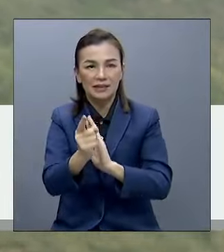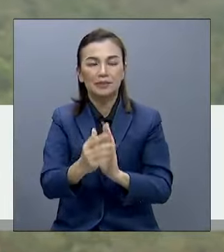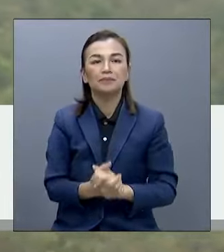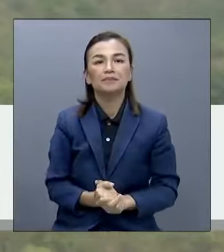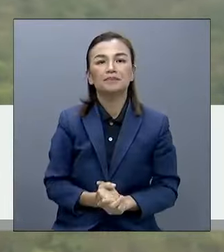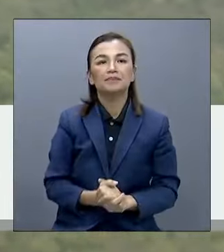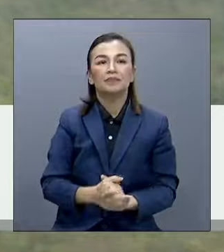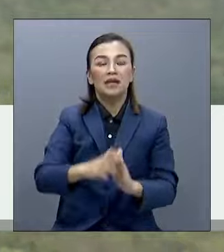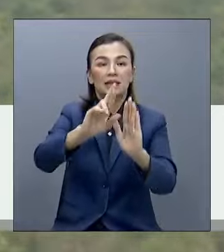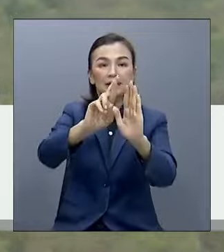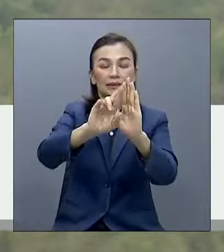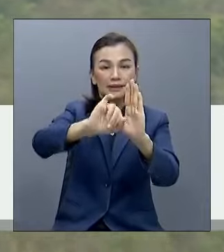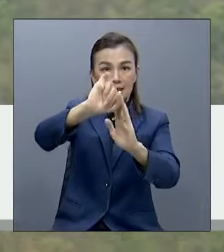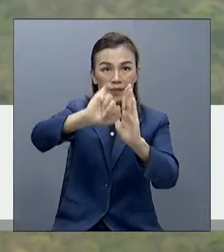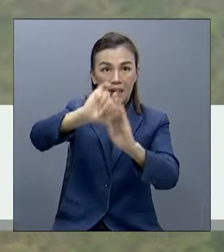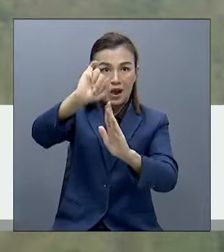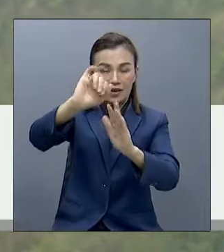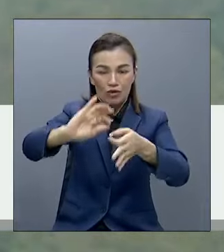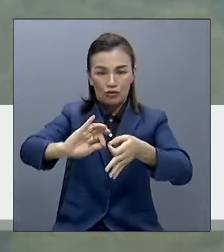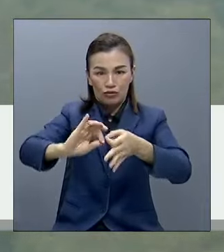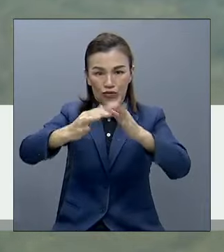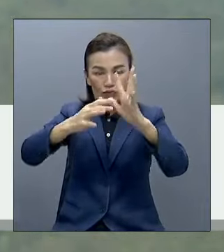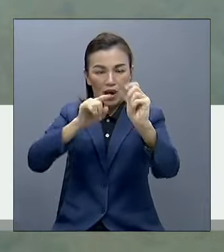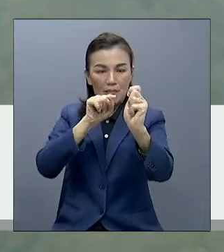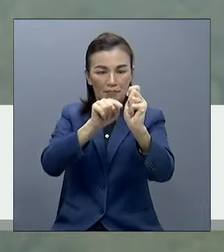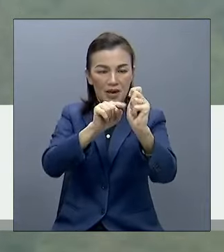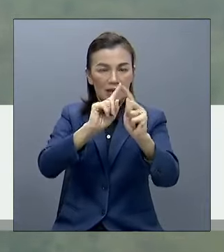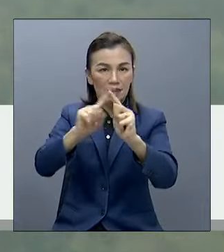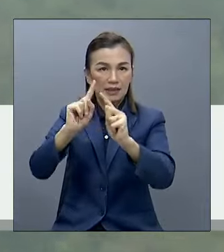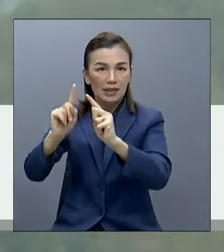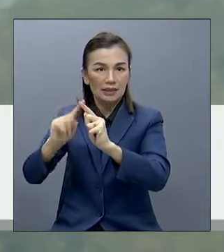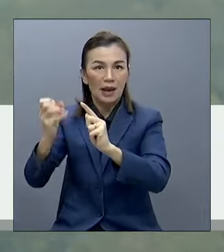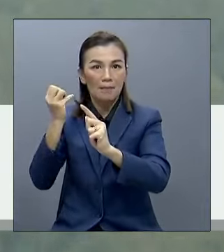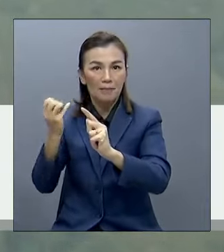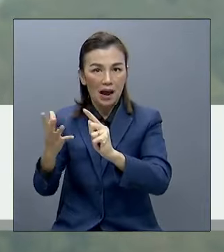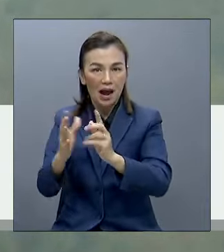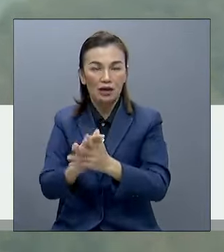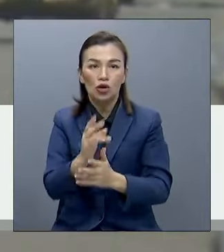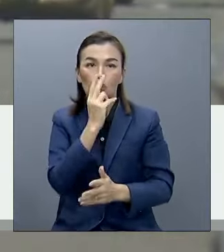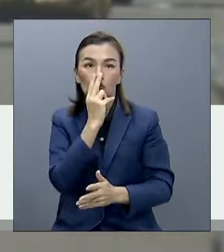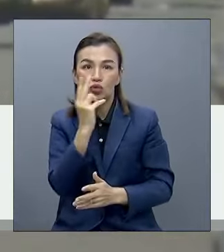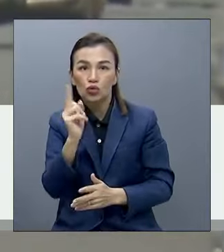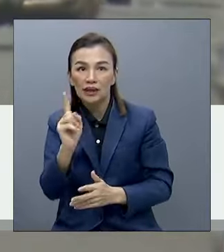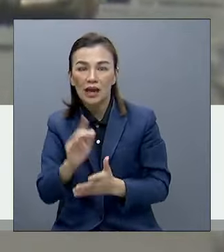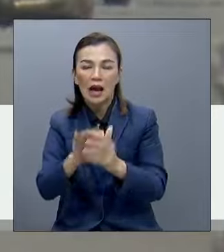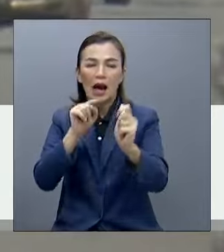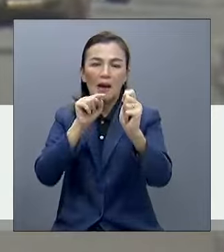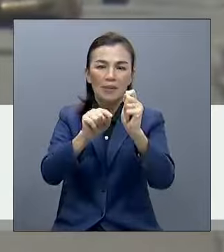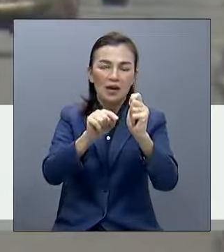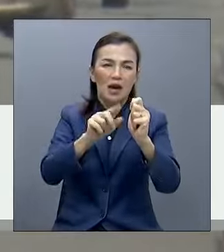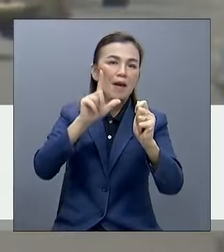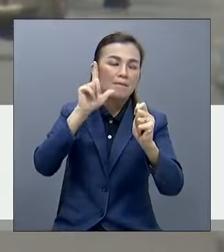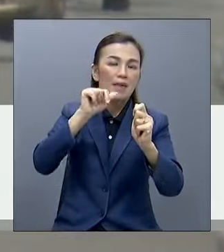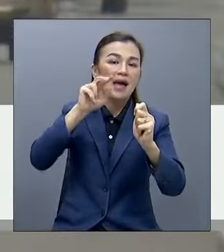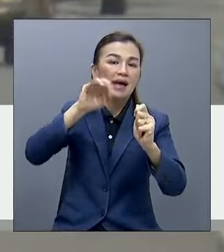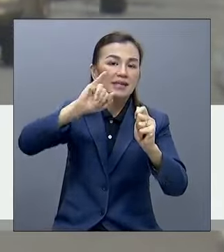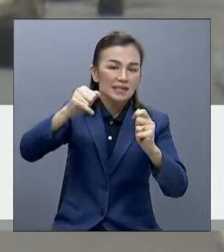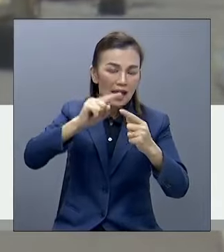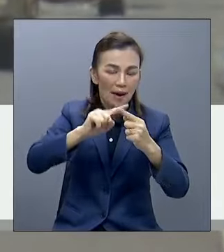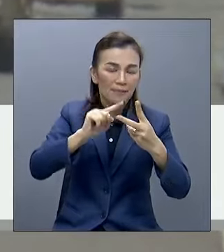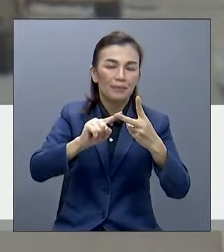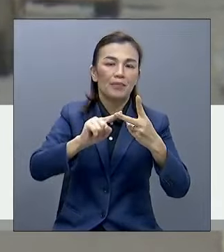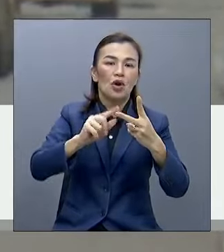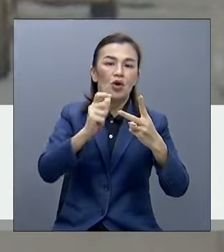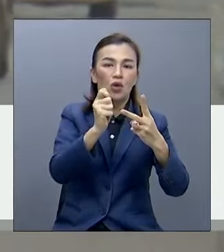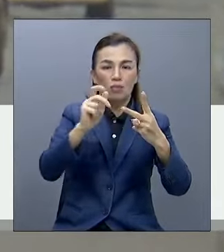หวัดเชียงใหม่ครับเกิดไฟป่าในหลายอำเภอโดยเฉพาะอำเภอแม่แจ่มอมก๋อยและก็อำเภอจอมทองเจ้าหน้าที่ระ